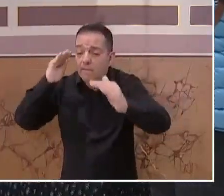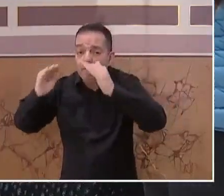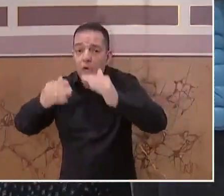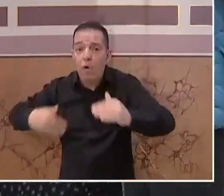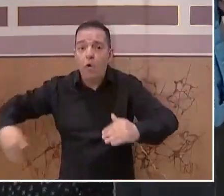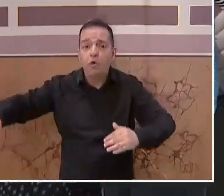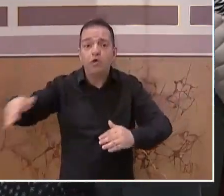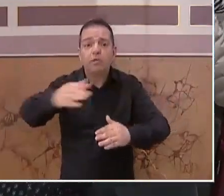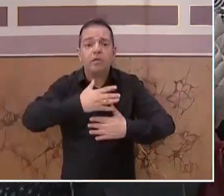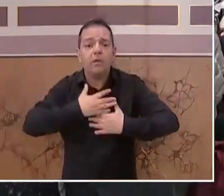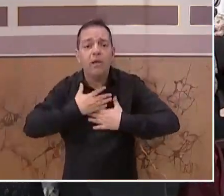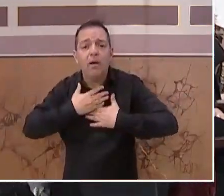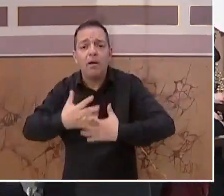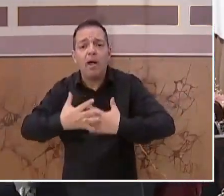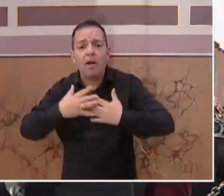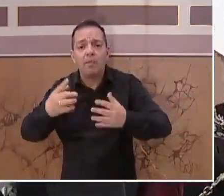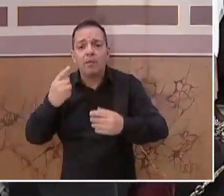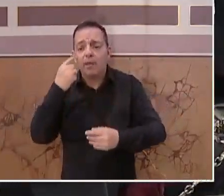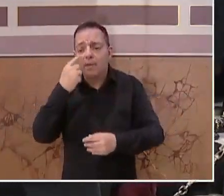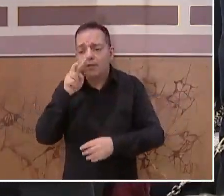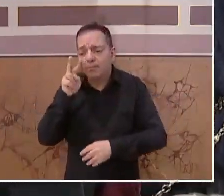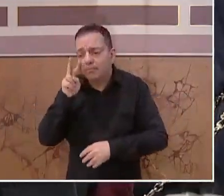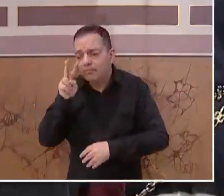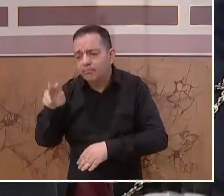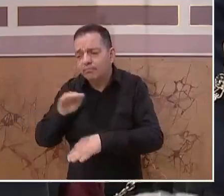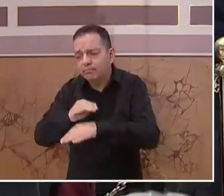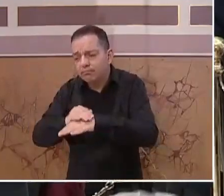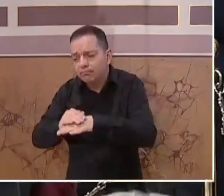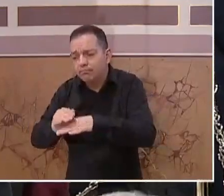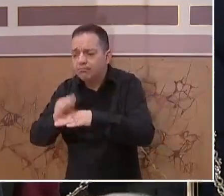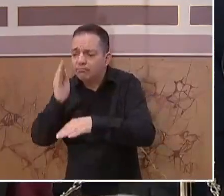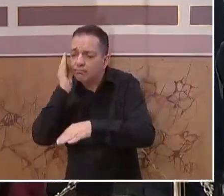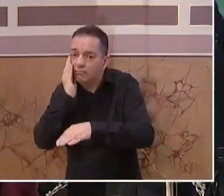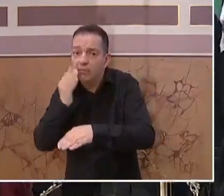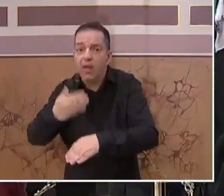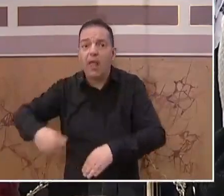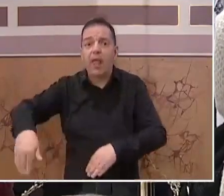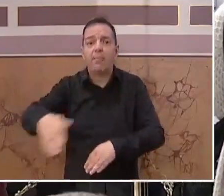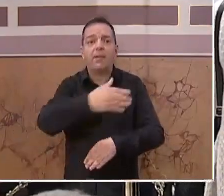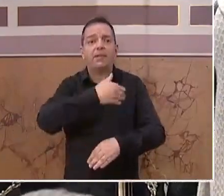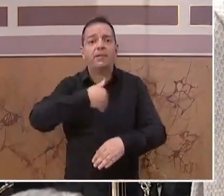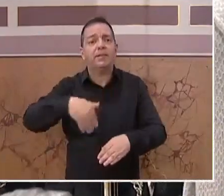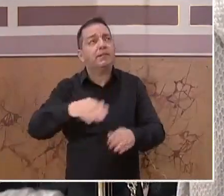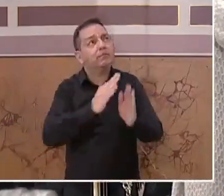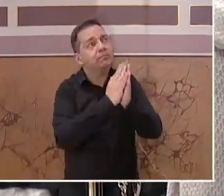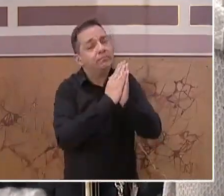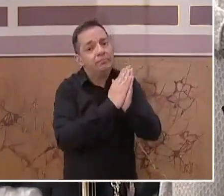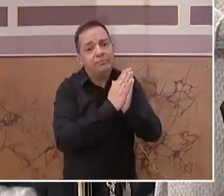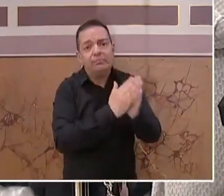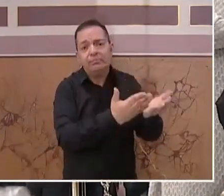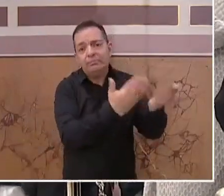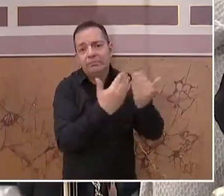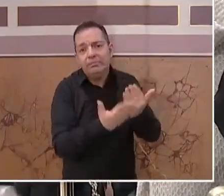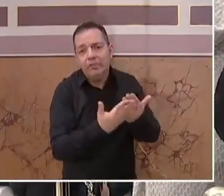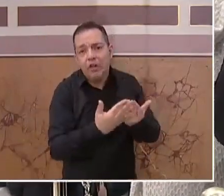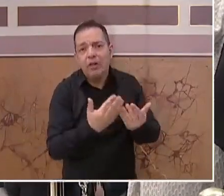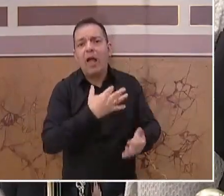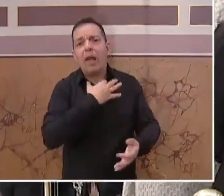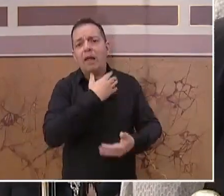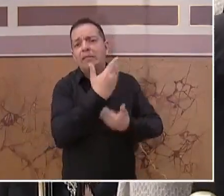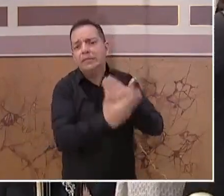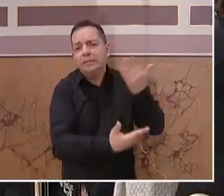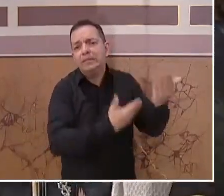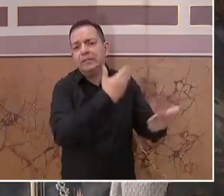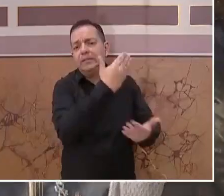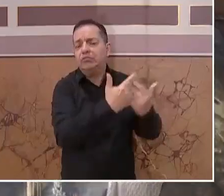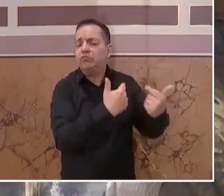το στοργικό της βλέμμα, η οποία, καθώς γνωρίζουμε, προνοεί για τις ανάγκες